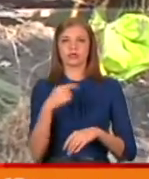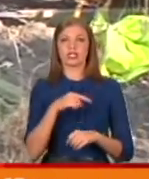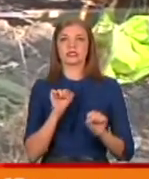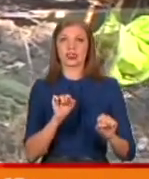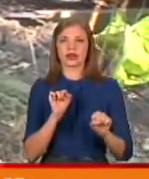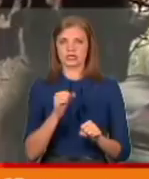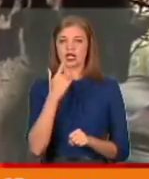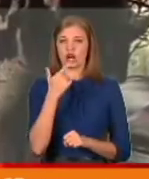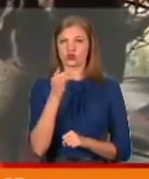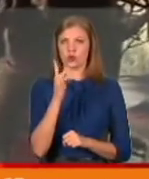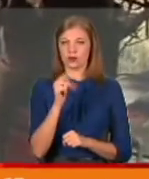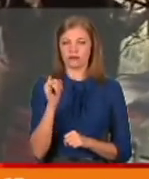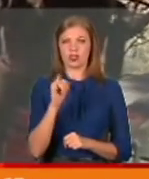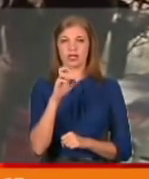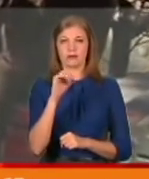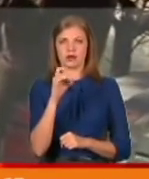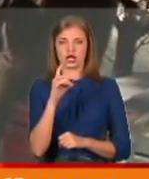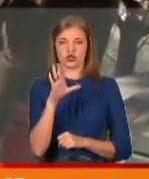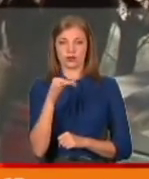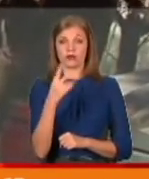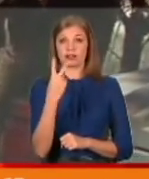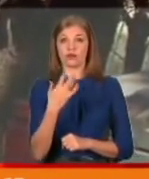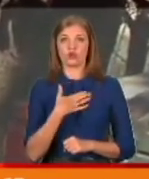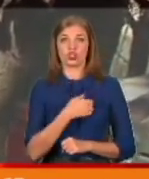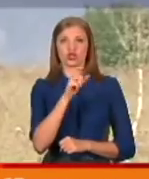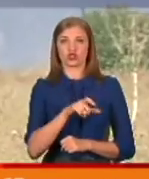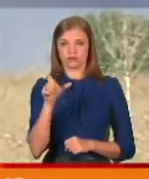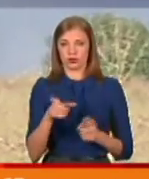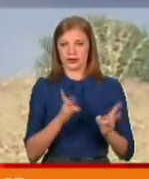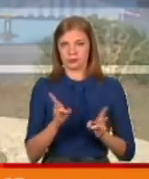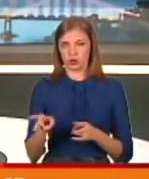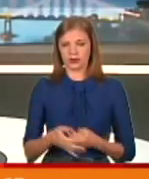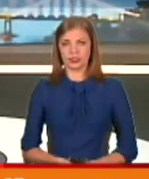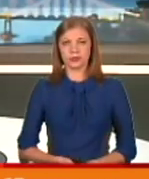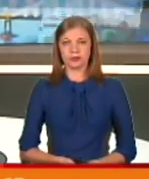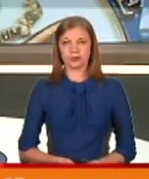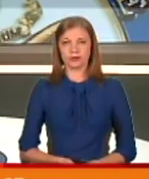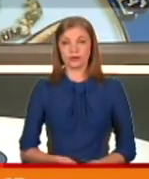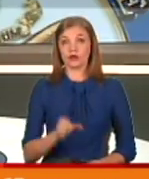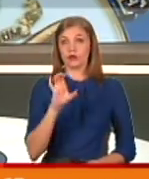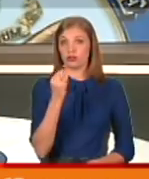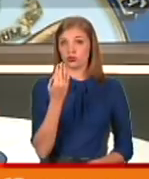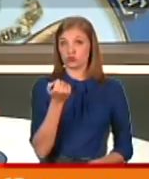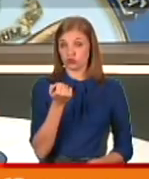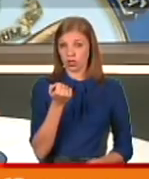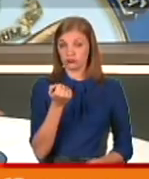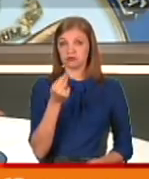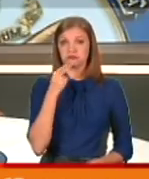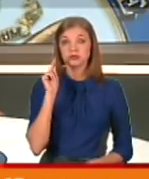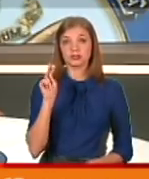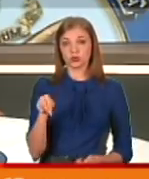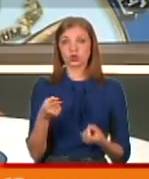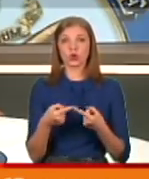захисники Красногорівки і Березового. Двоє наших воїнів поранені. Сполучені Штати